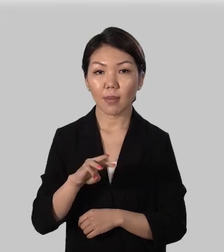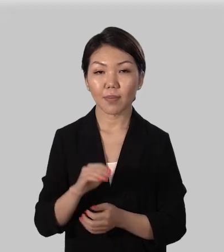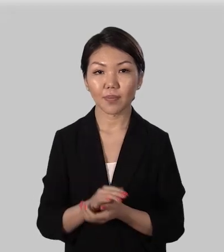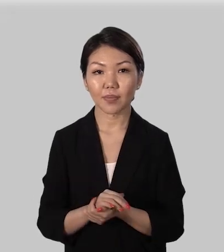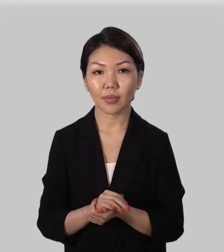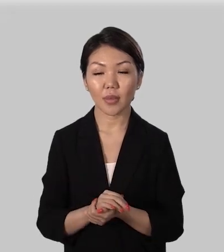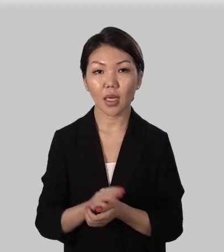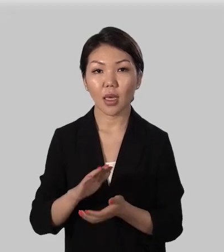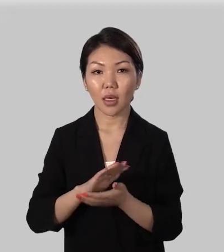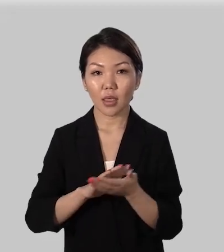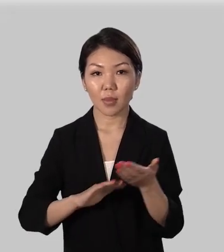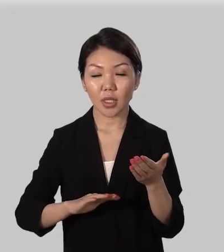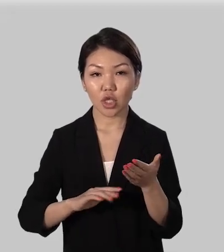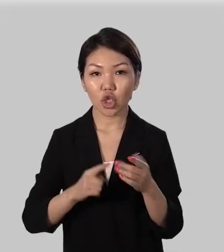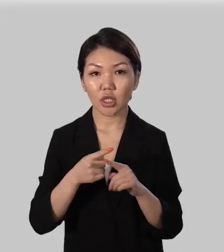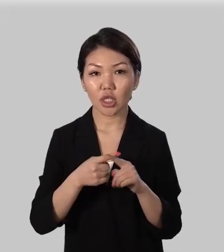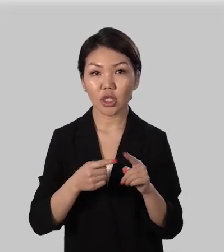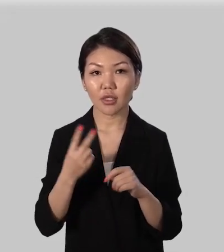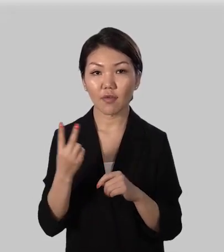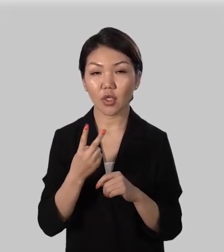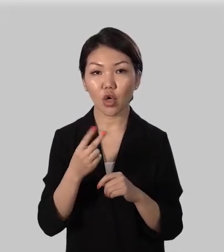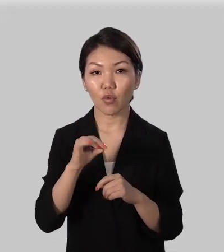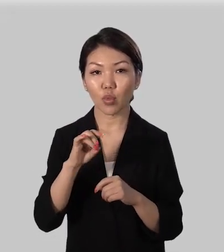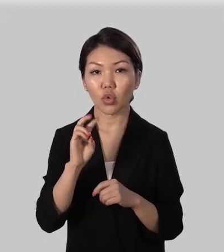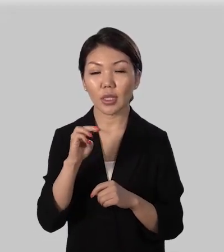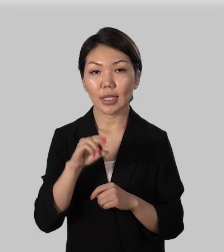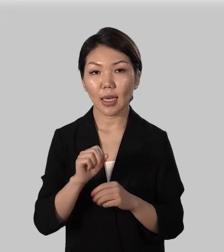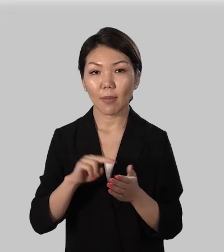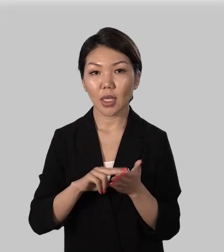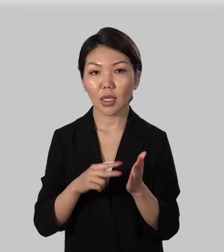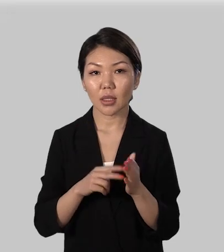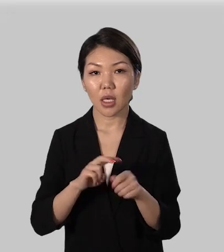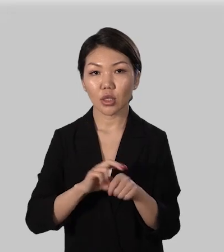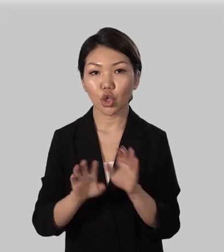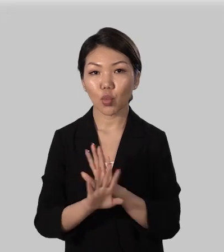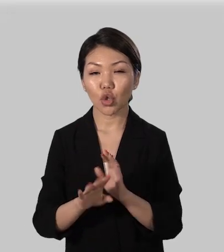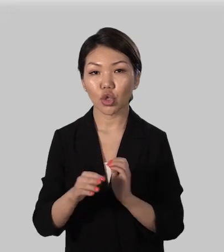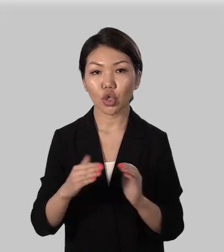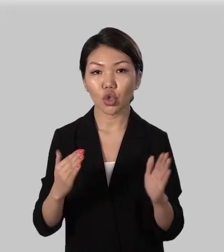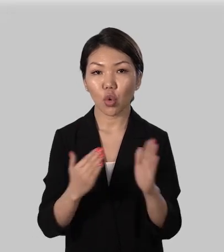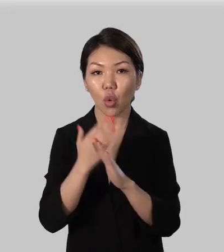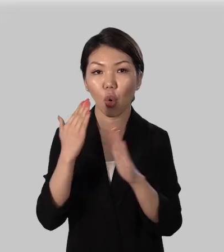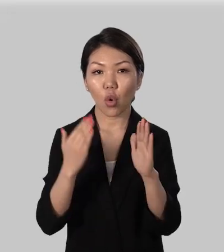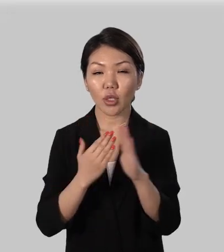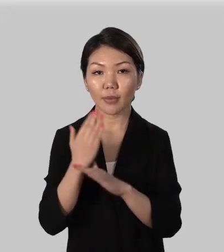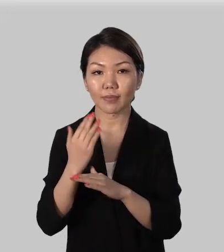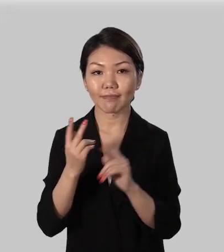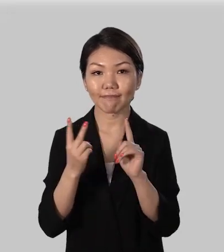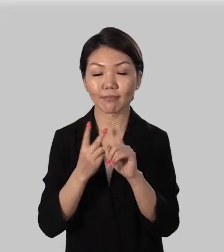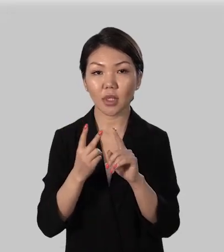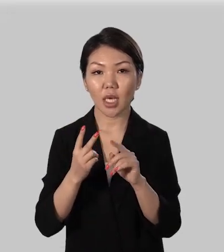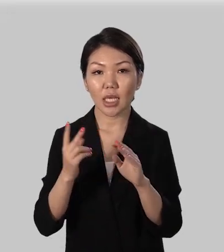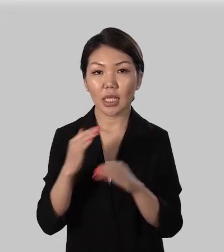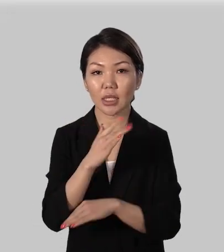следуют части второго пункта плана не бойтесь горы деревьев очень